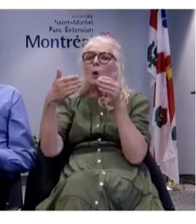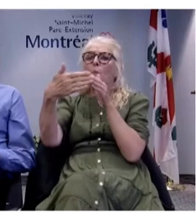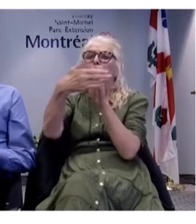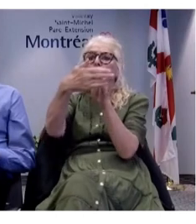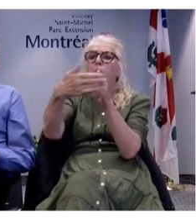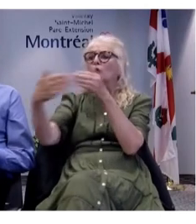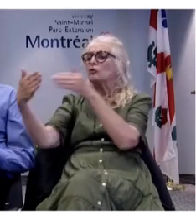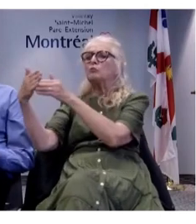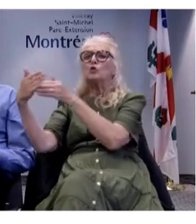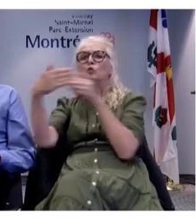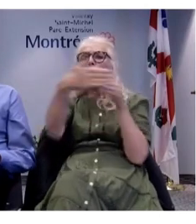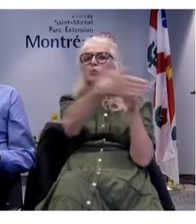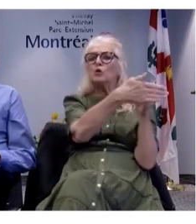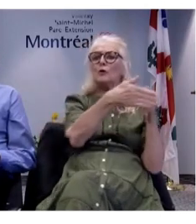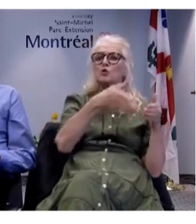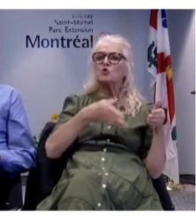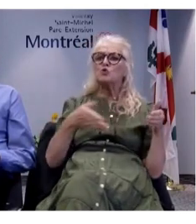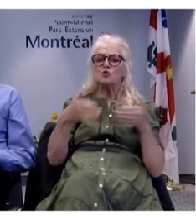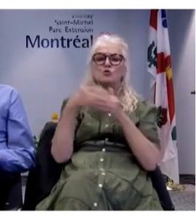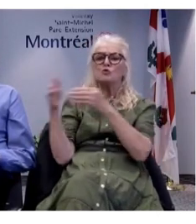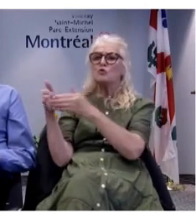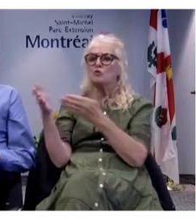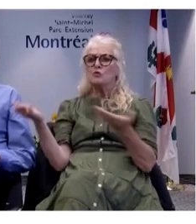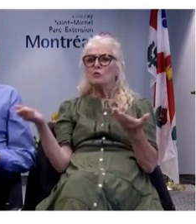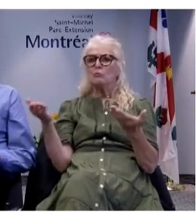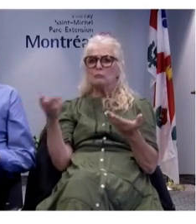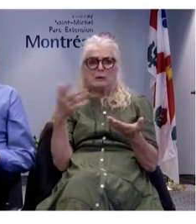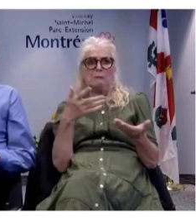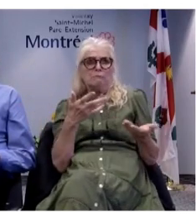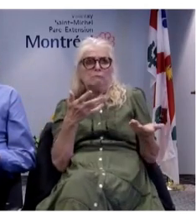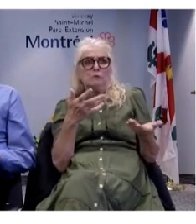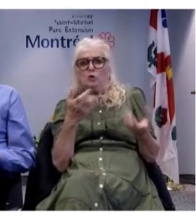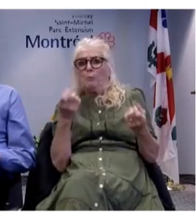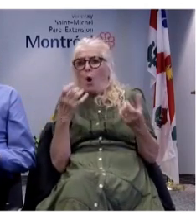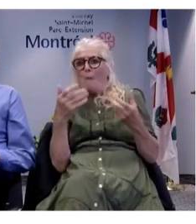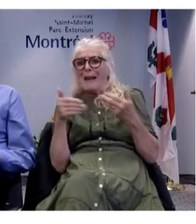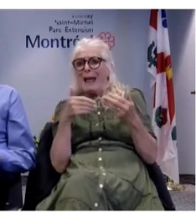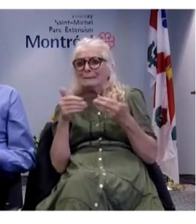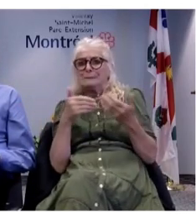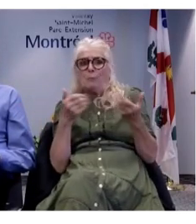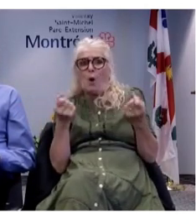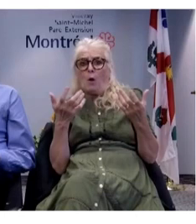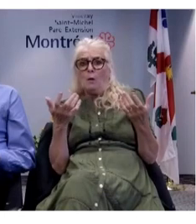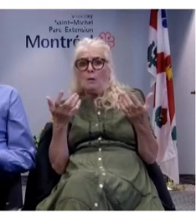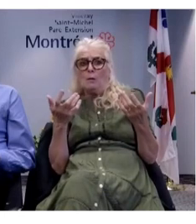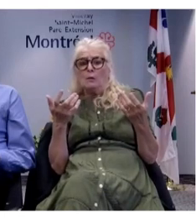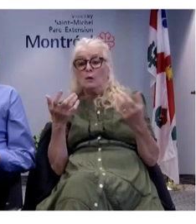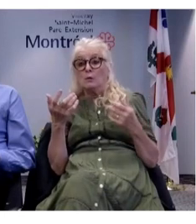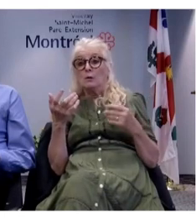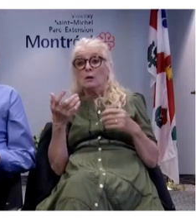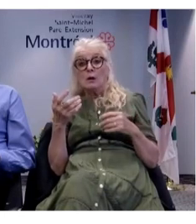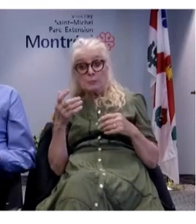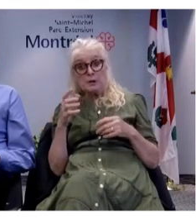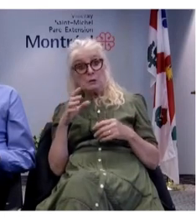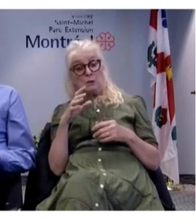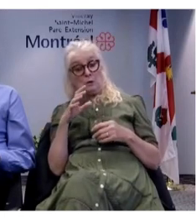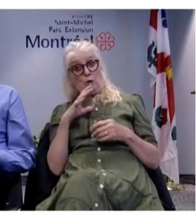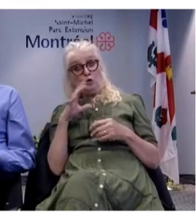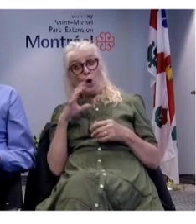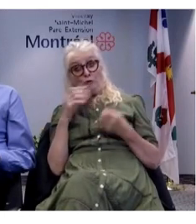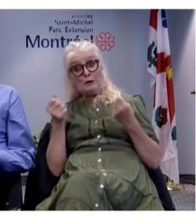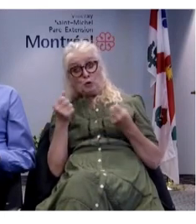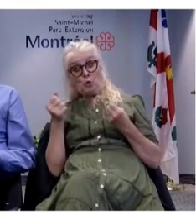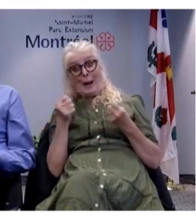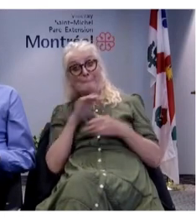je vois pas aussi là je il y en a pas il y a pas de place et à ma connaissance possédez une voiture à Montréal